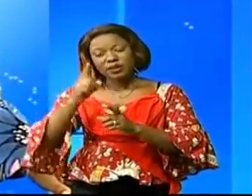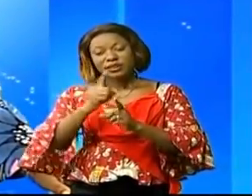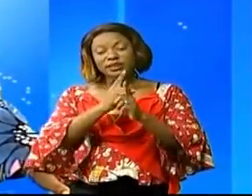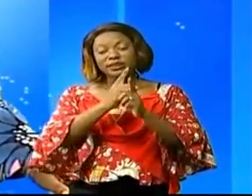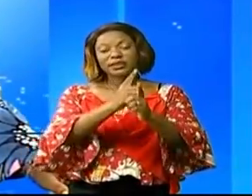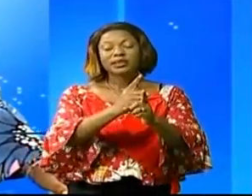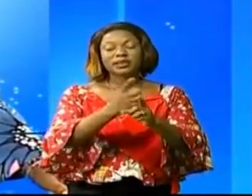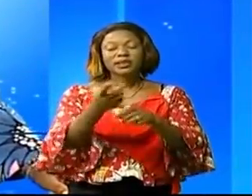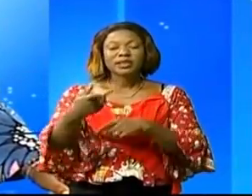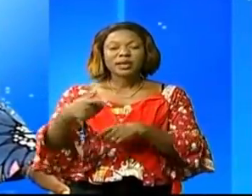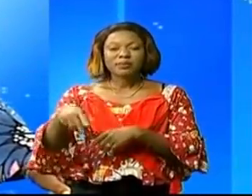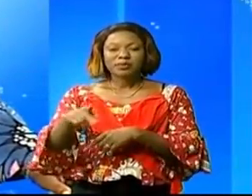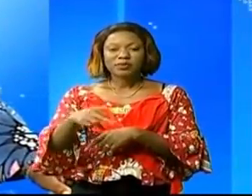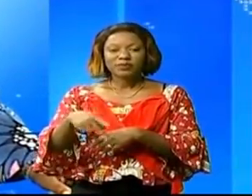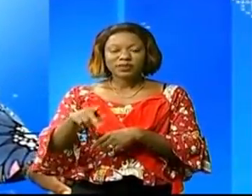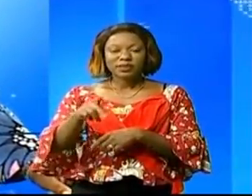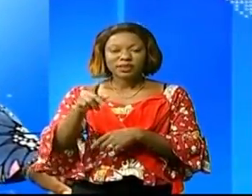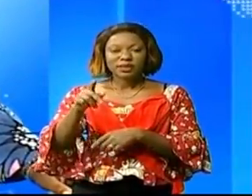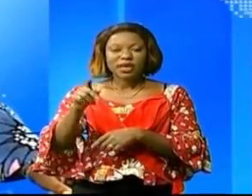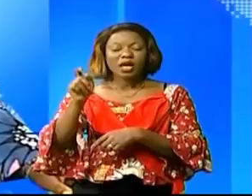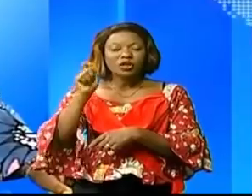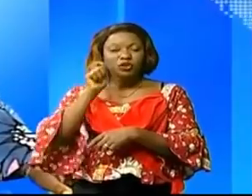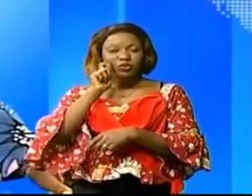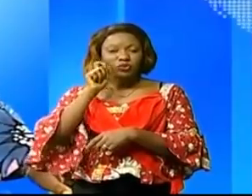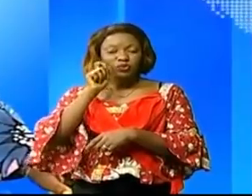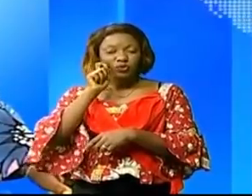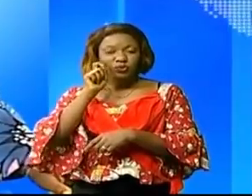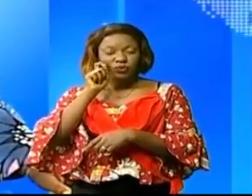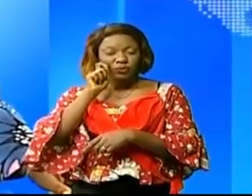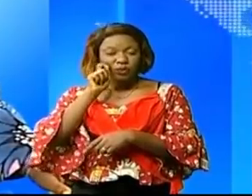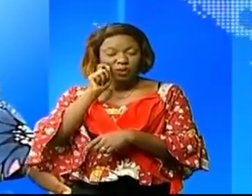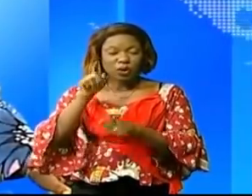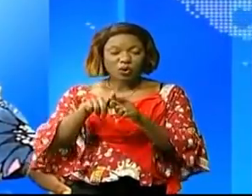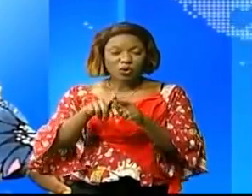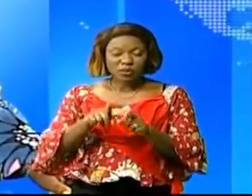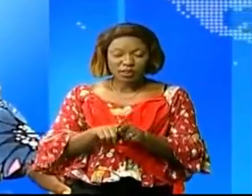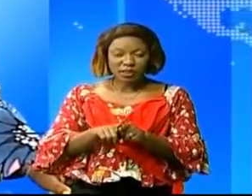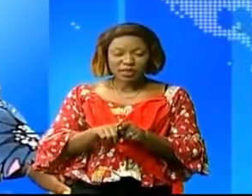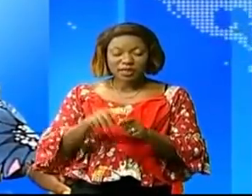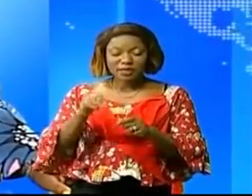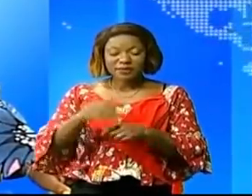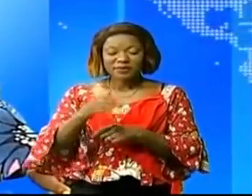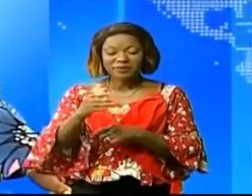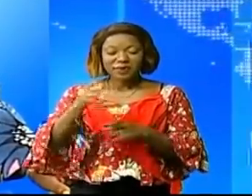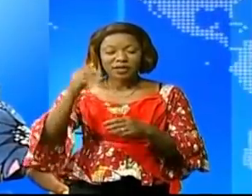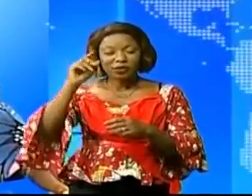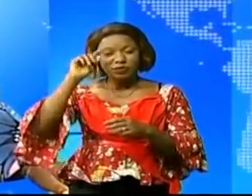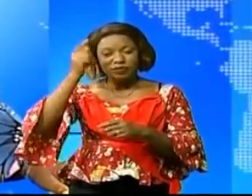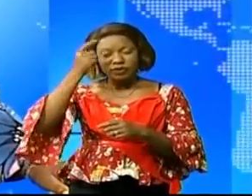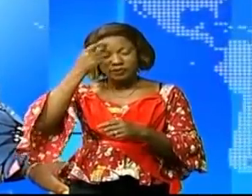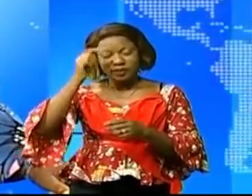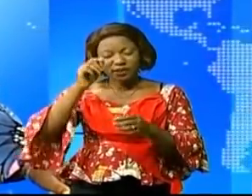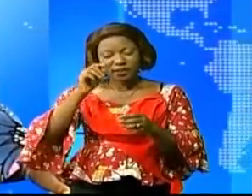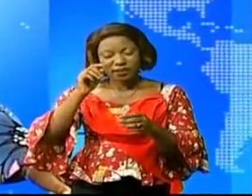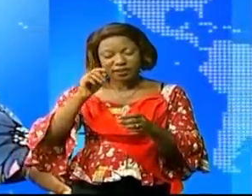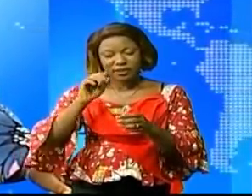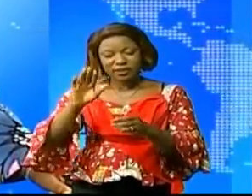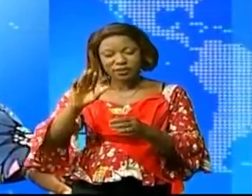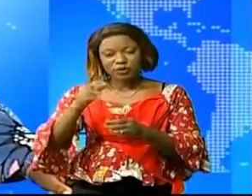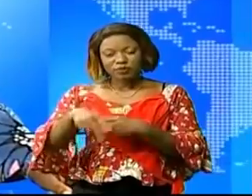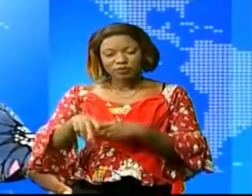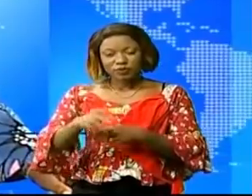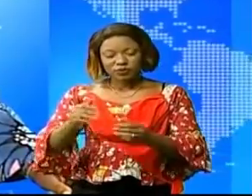la province de la Chuapa. C'était au cours d'une cérémonie devant le gouverneur de cette province pour poursuivre